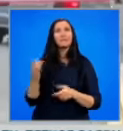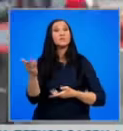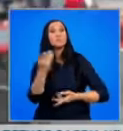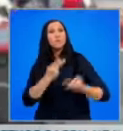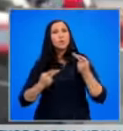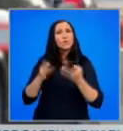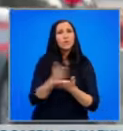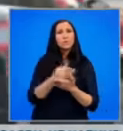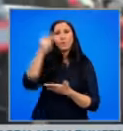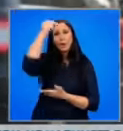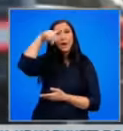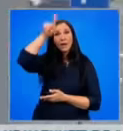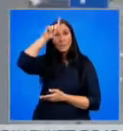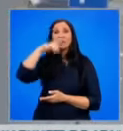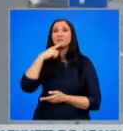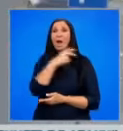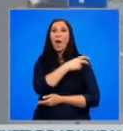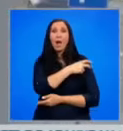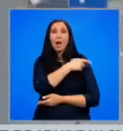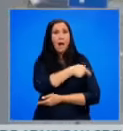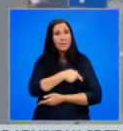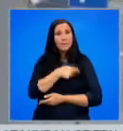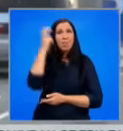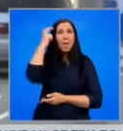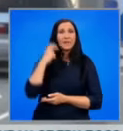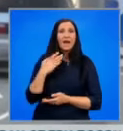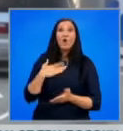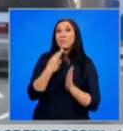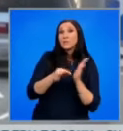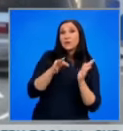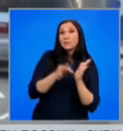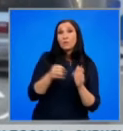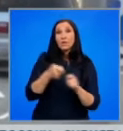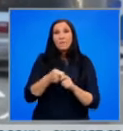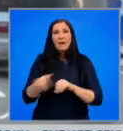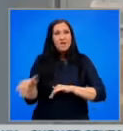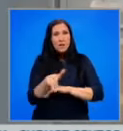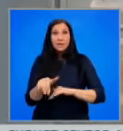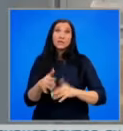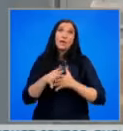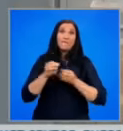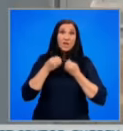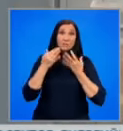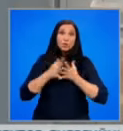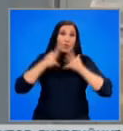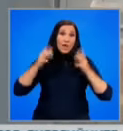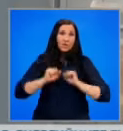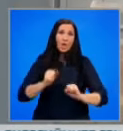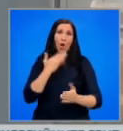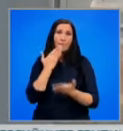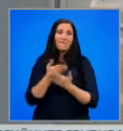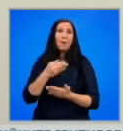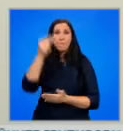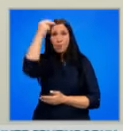Споразумението между България и Германия за капитан Андреево има за цел да направи границата възможно най-защитена, обяви българския вицепремиер. Това